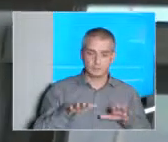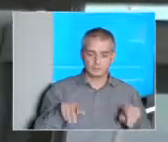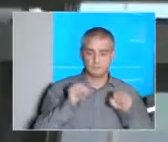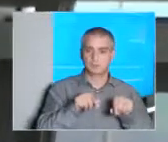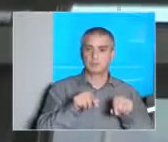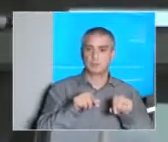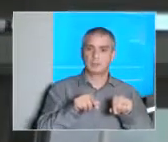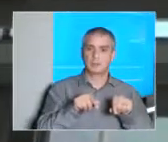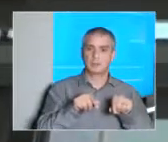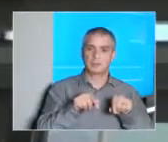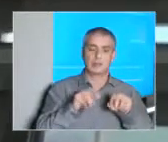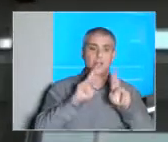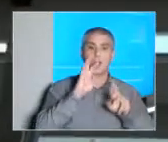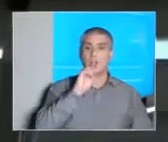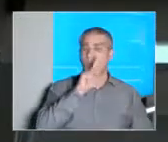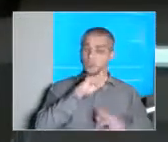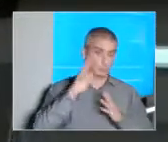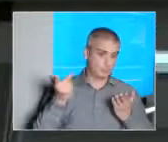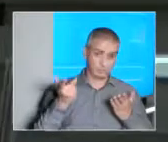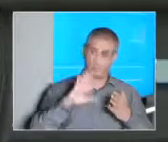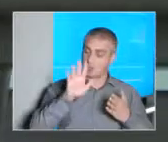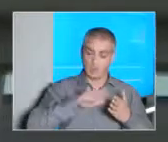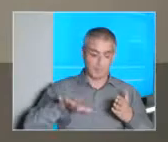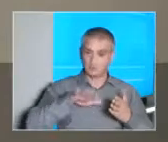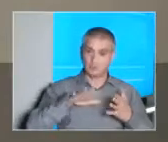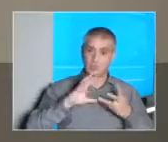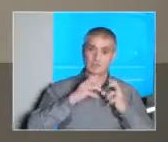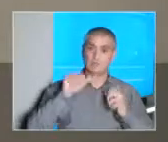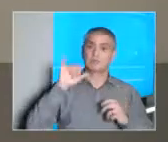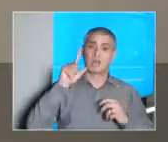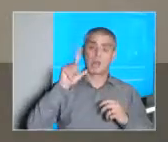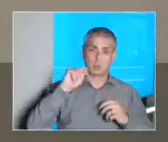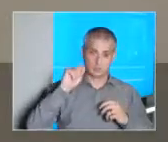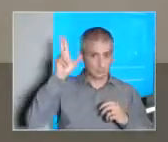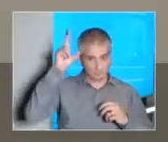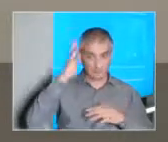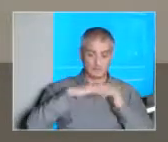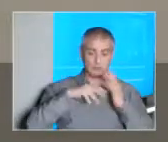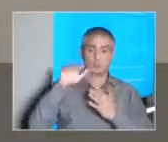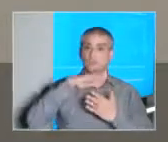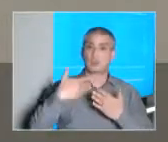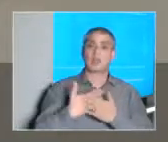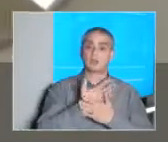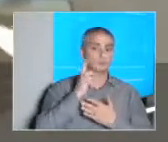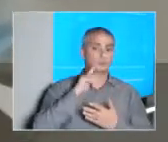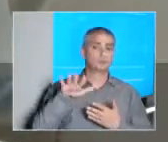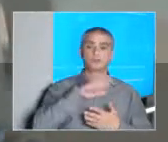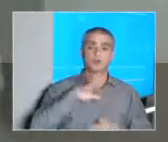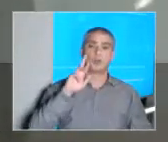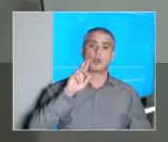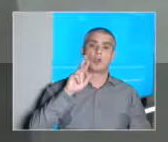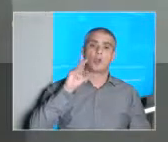בשדה רמון. כי כל אזור קיבוץ אלות, שם תיבנה השכונה החדשה שלנו שנקראת שכונת